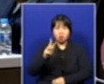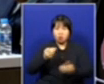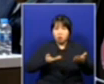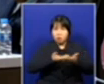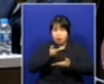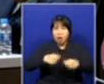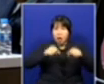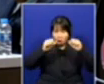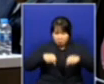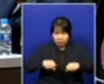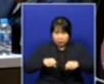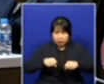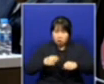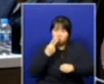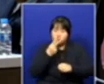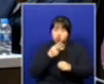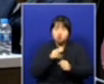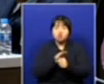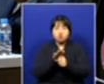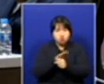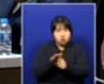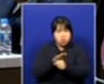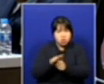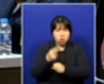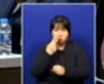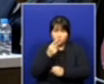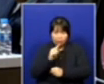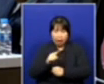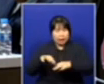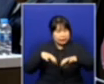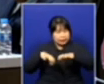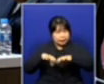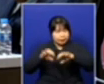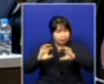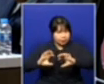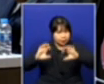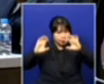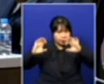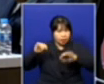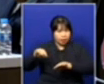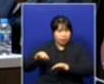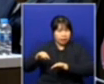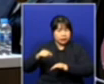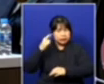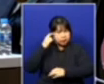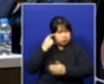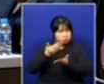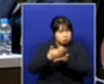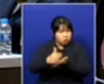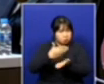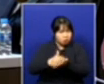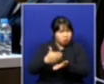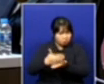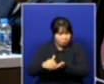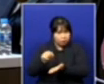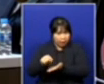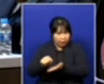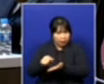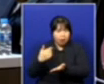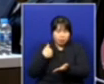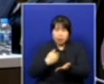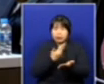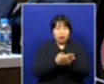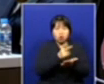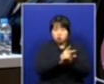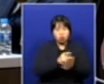เท่าที่จำเป็นโดยคำนึงถึงขีดความสามารถในการบริหารราชการของรัฐในการชำระหนี้คืนประกอบด้วยการกู้เงินบ้าๆว่า